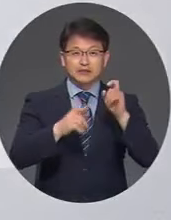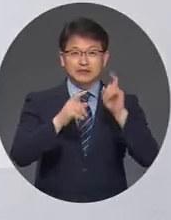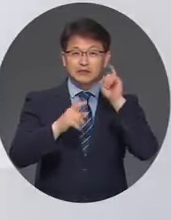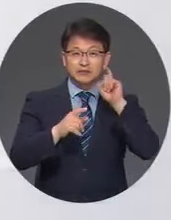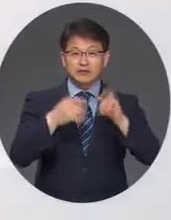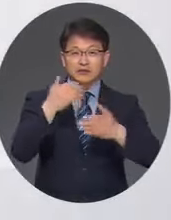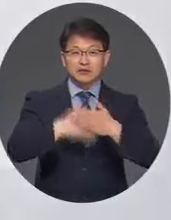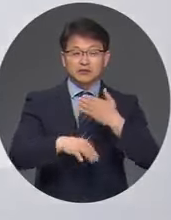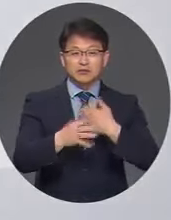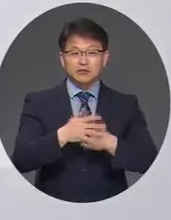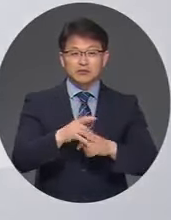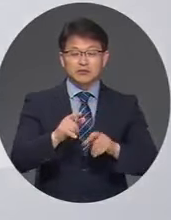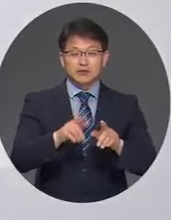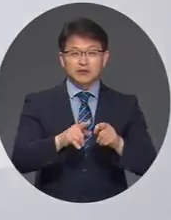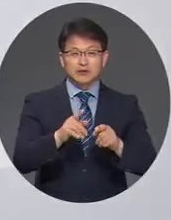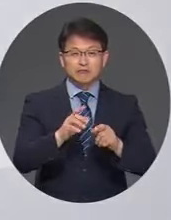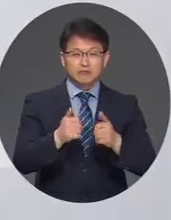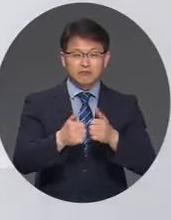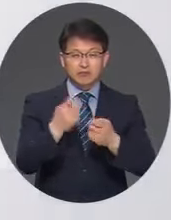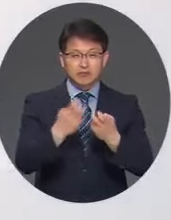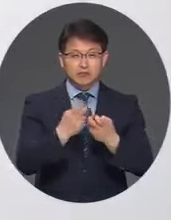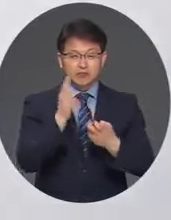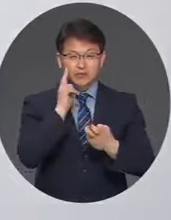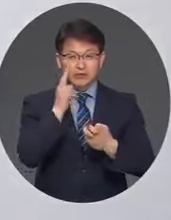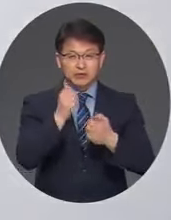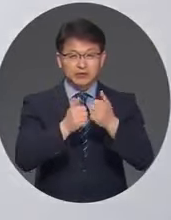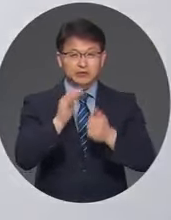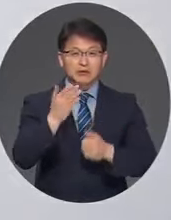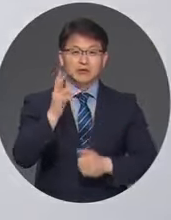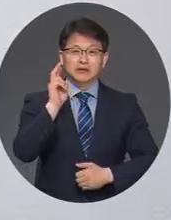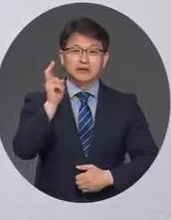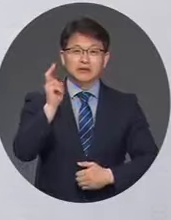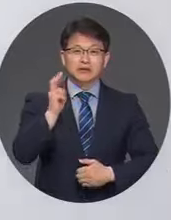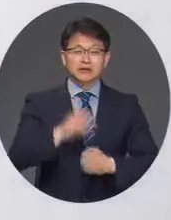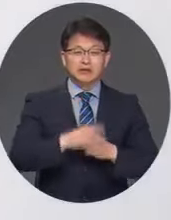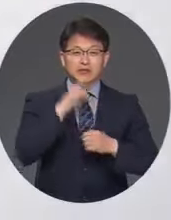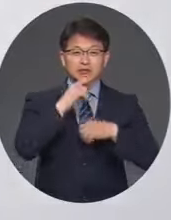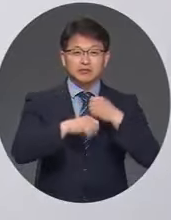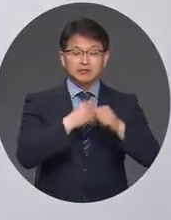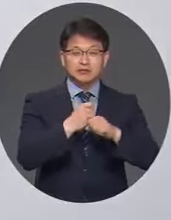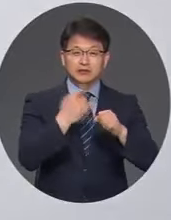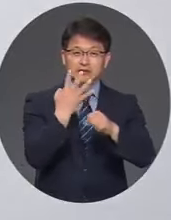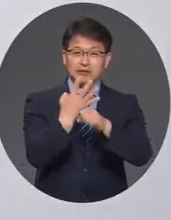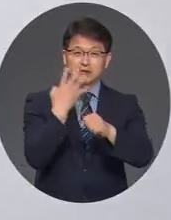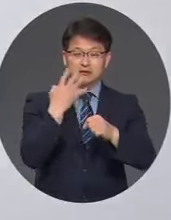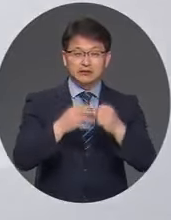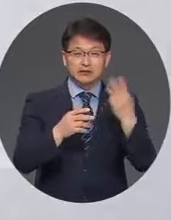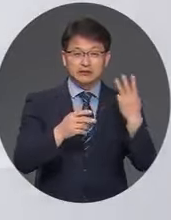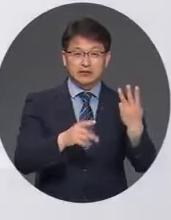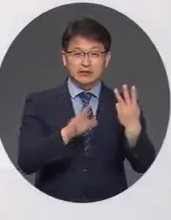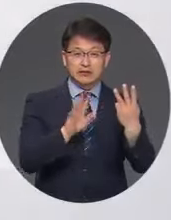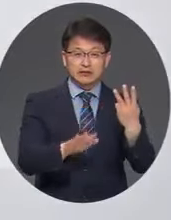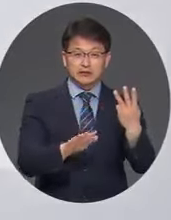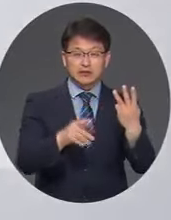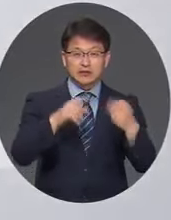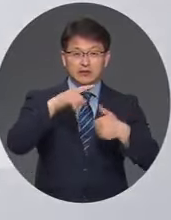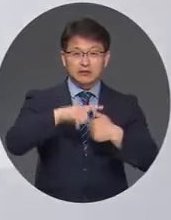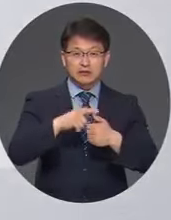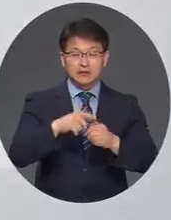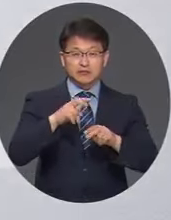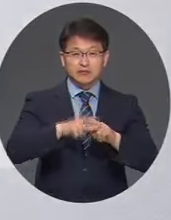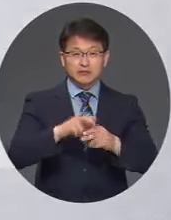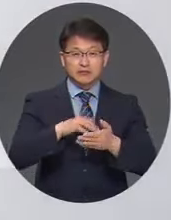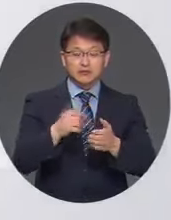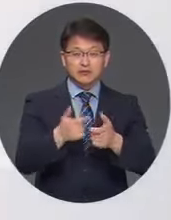남은 기간 살얼음판 승부가 이어질 것으로 보입니다. 민주당이 4년 전 세석에서 이번에 경남